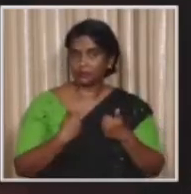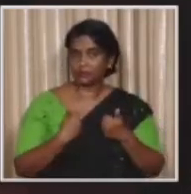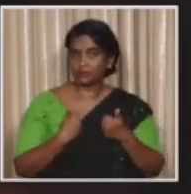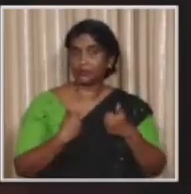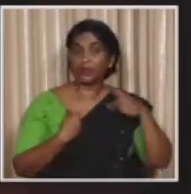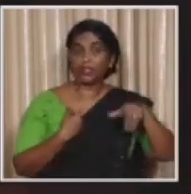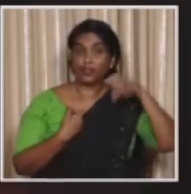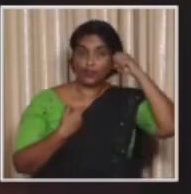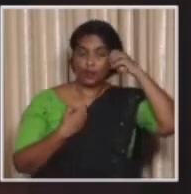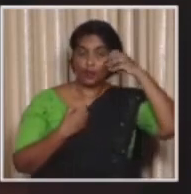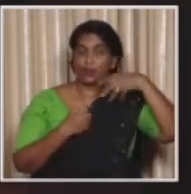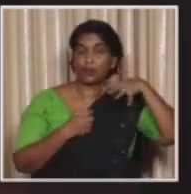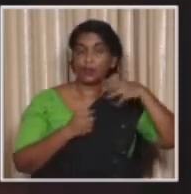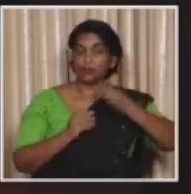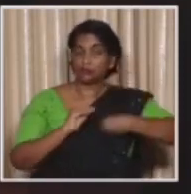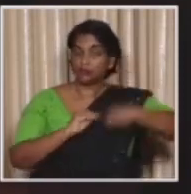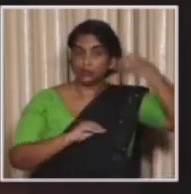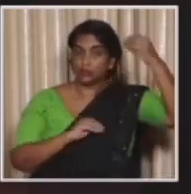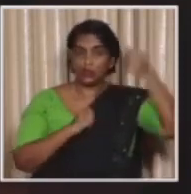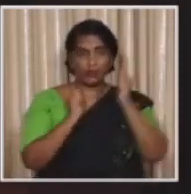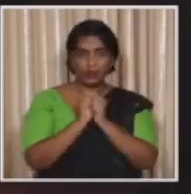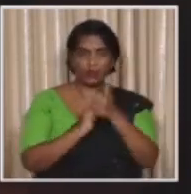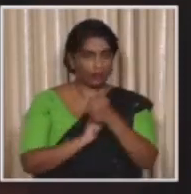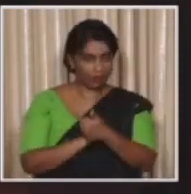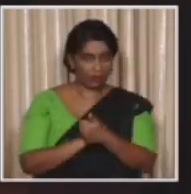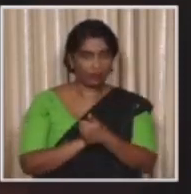මේ විදුලි බිල වැඩි කරපු ආකාරය හරිද